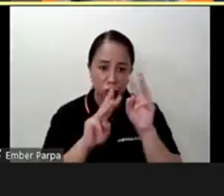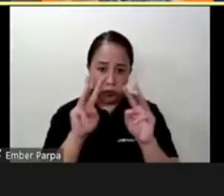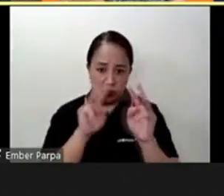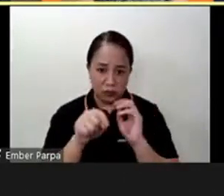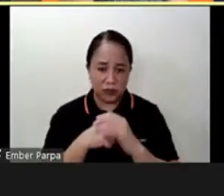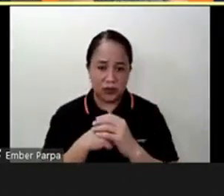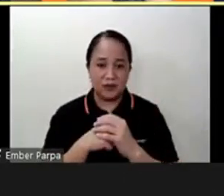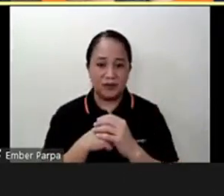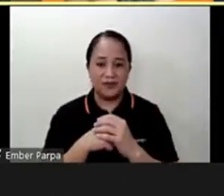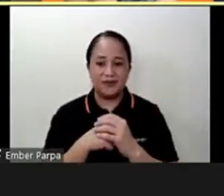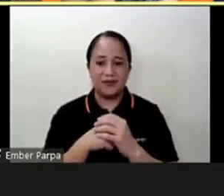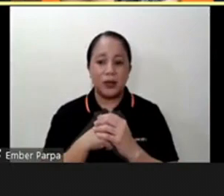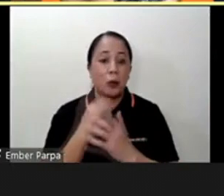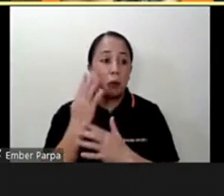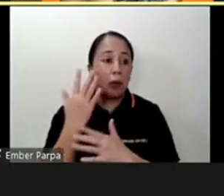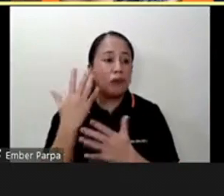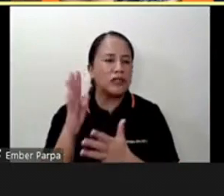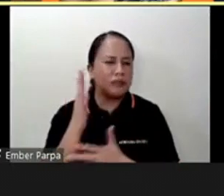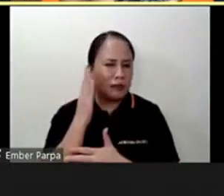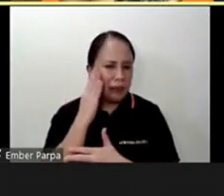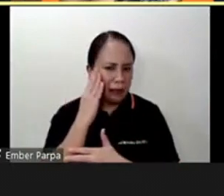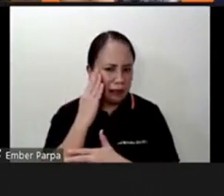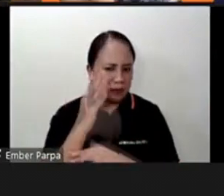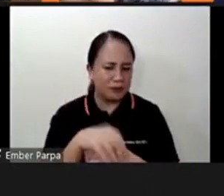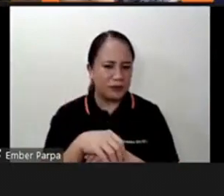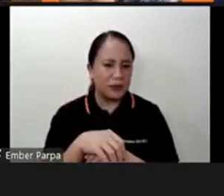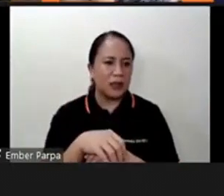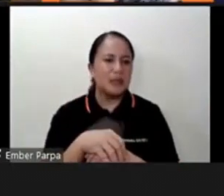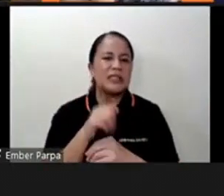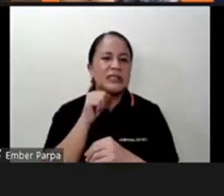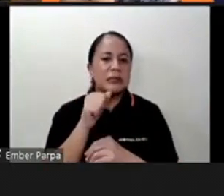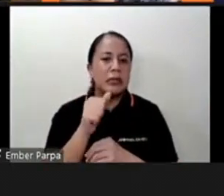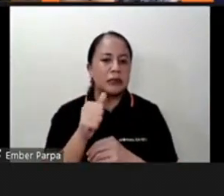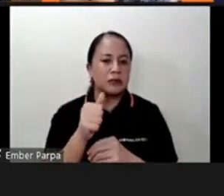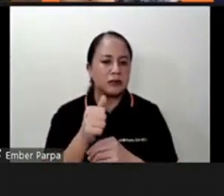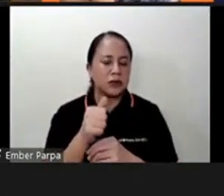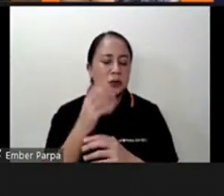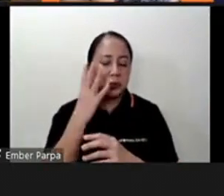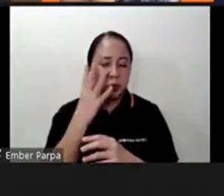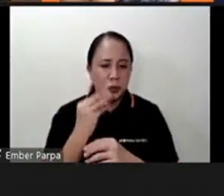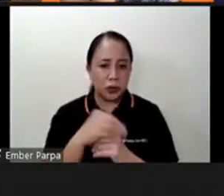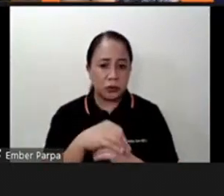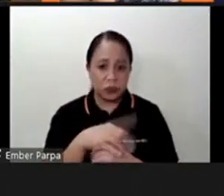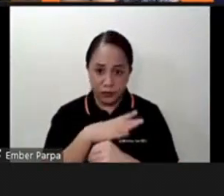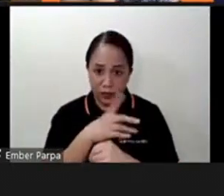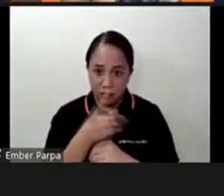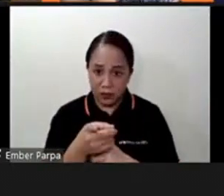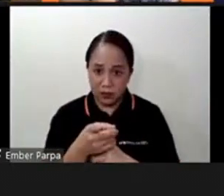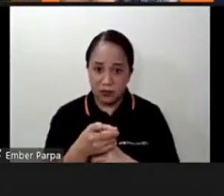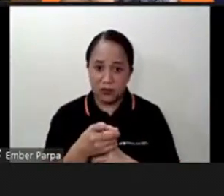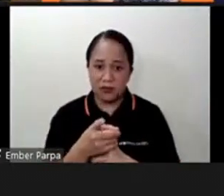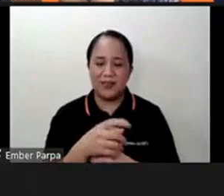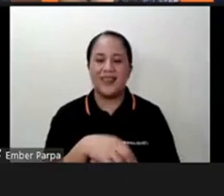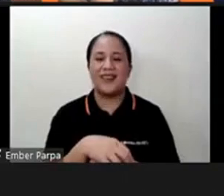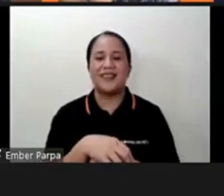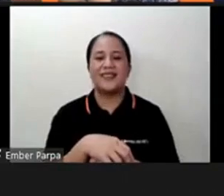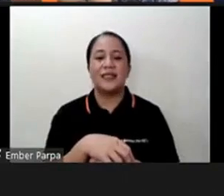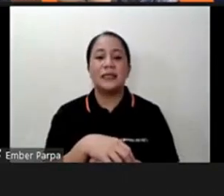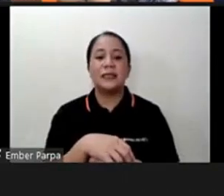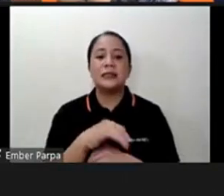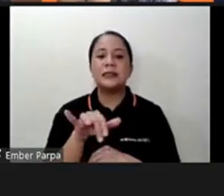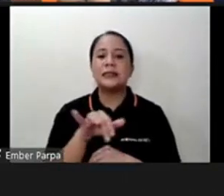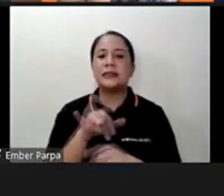sa'yo. Kasi nakikita ko, parang hindi ka na natutulog. Okay ka ba? Di ba? So it's